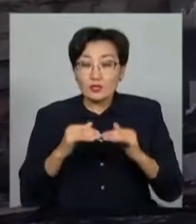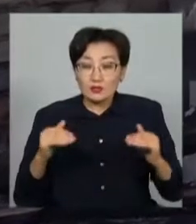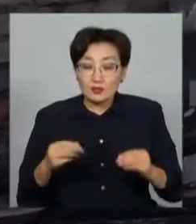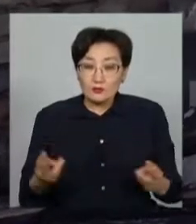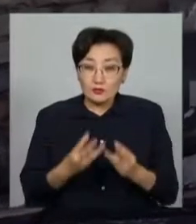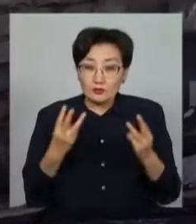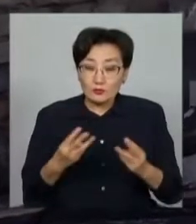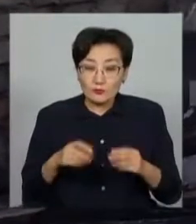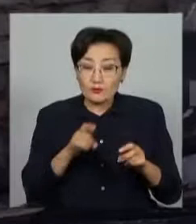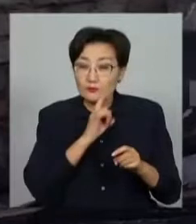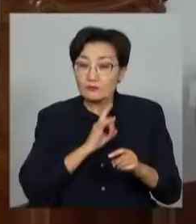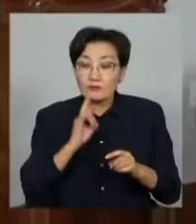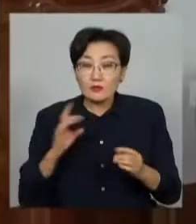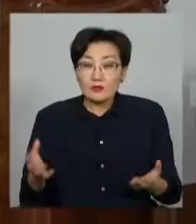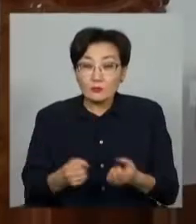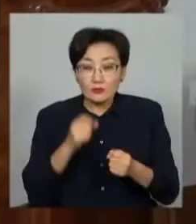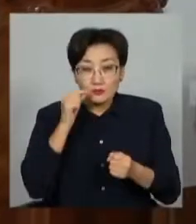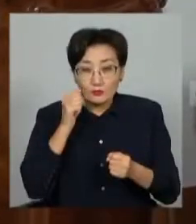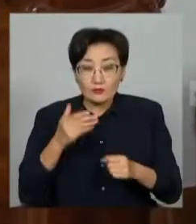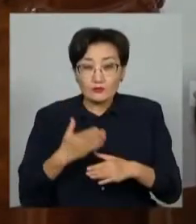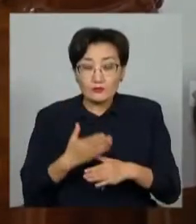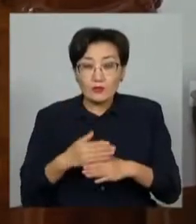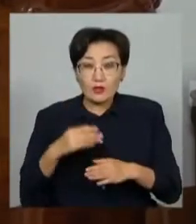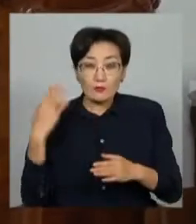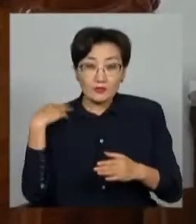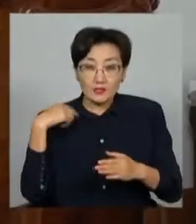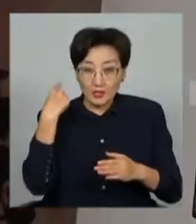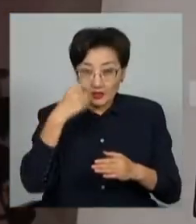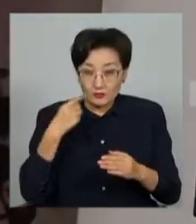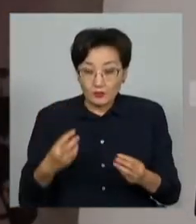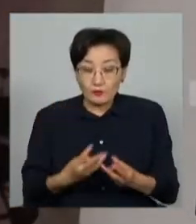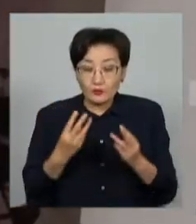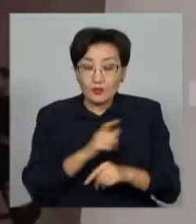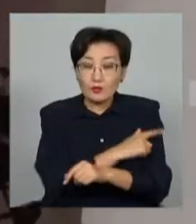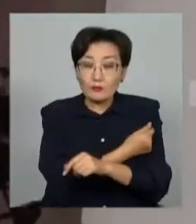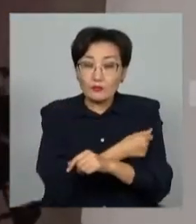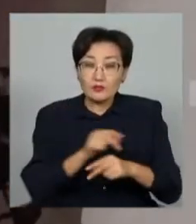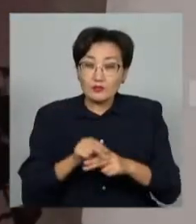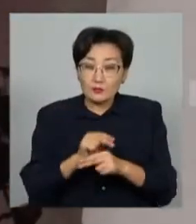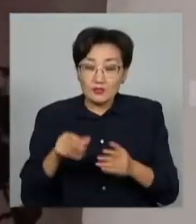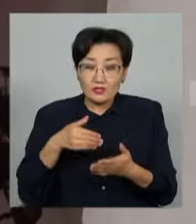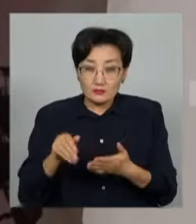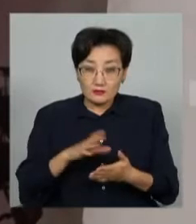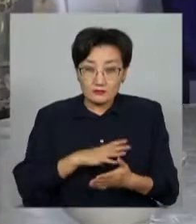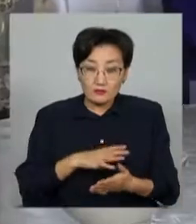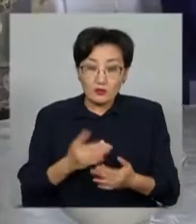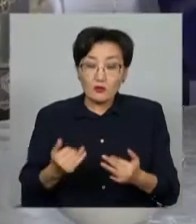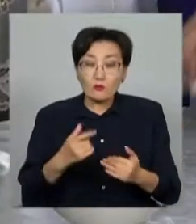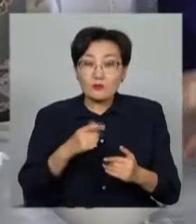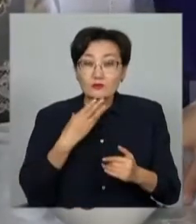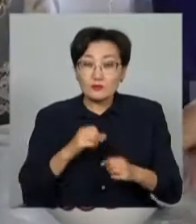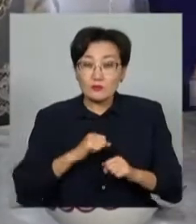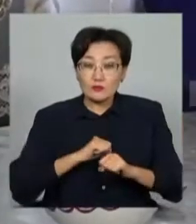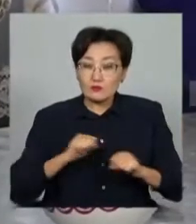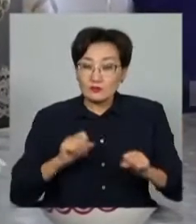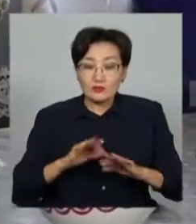шалған. Ал нәзік жанды құтқарған ержүректің арқасымен беті күйген. Соған қарамастан ауруханада ем қабылдаудан бас тартып отыр. Ол өз ерлігін